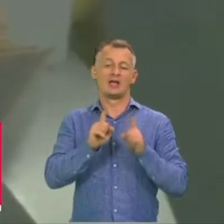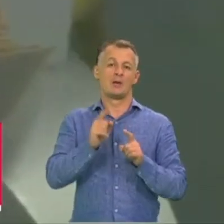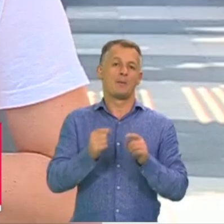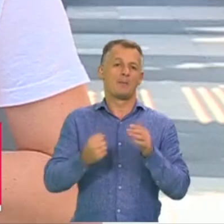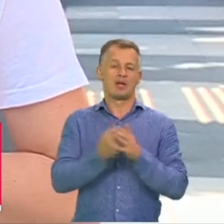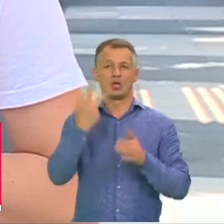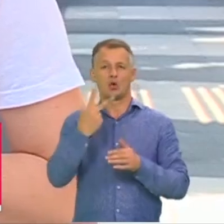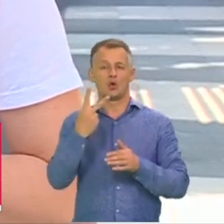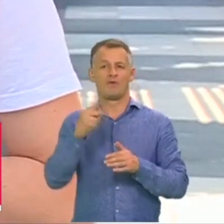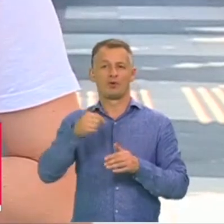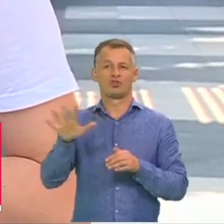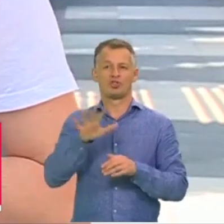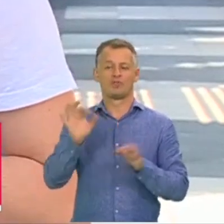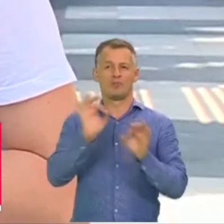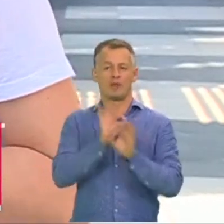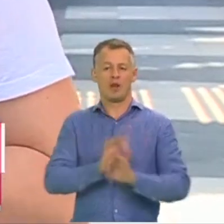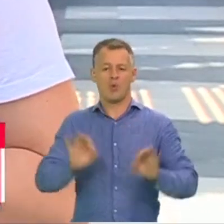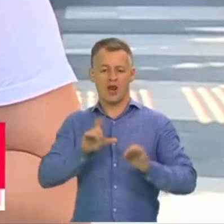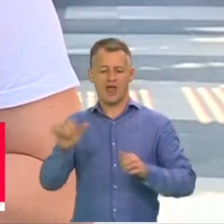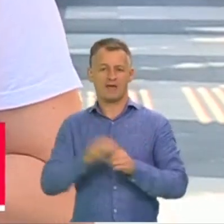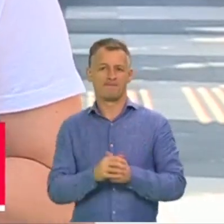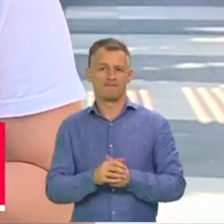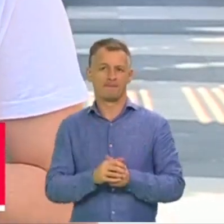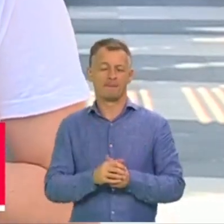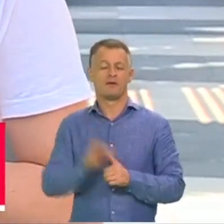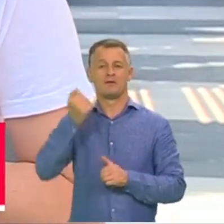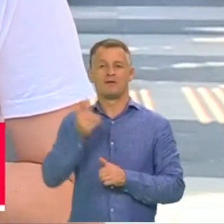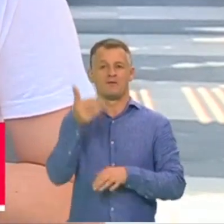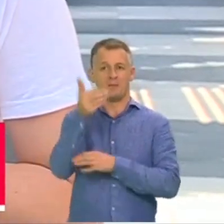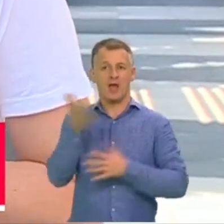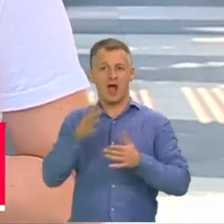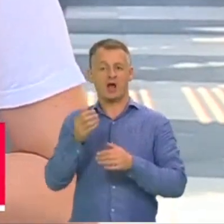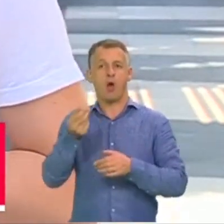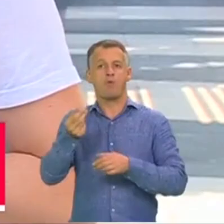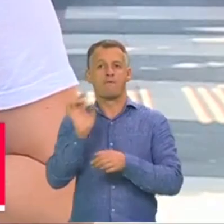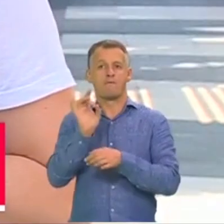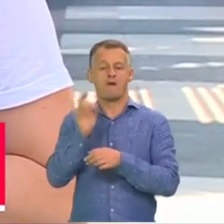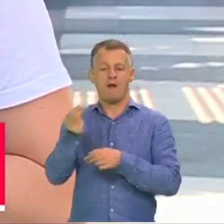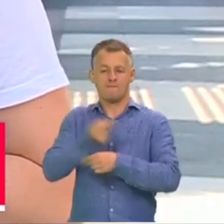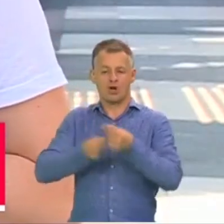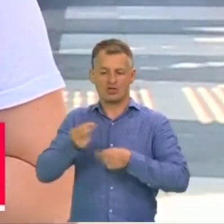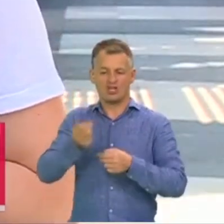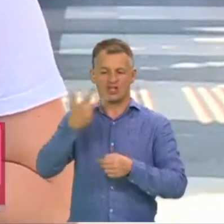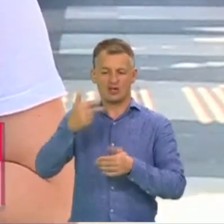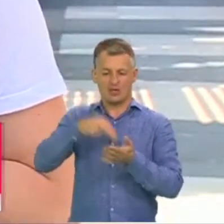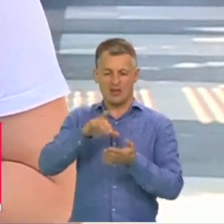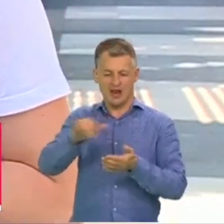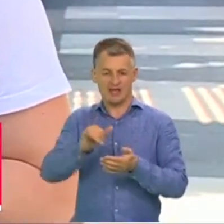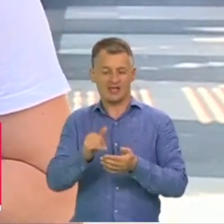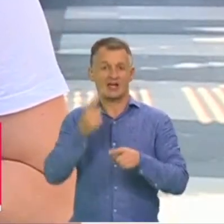lei. Guvernul vrea însă ca firmele care au o cifră de afaceri de peste 300.000 de lei, dar o rată